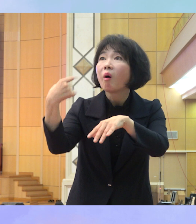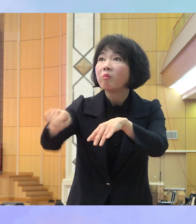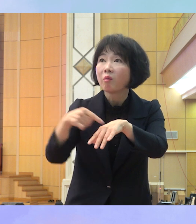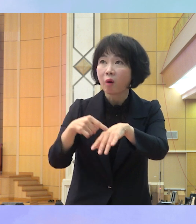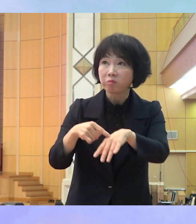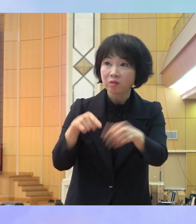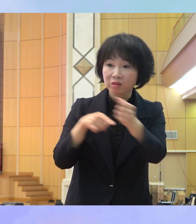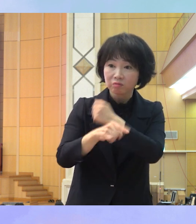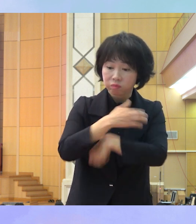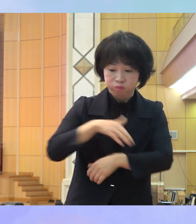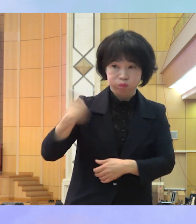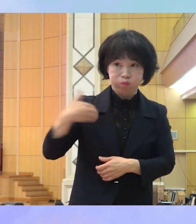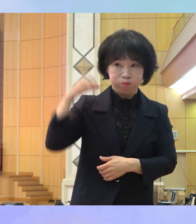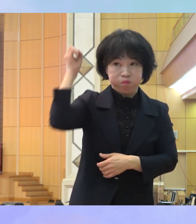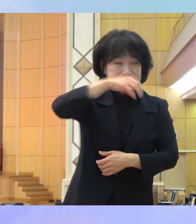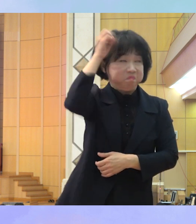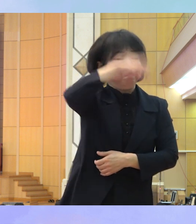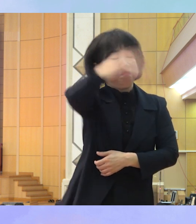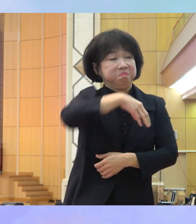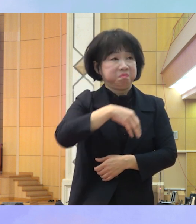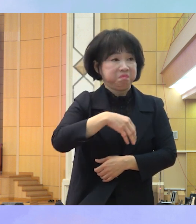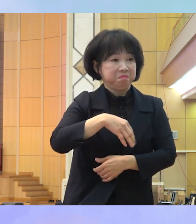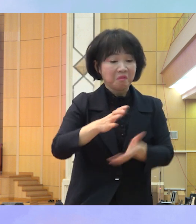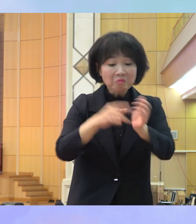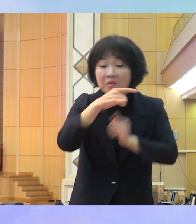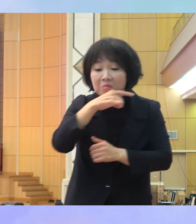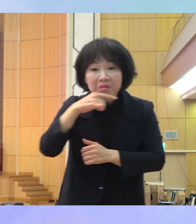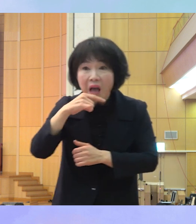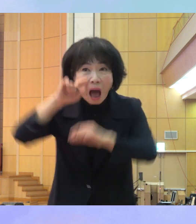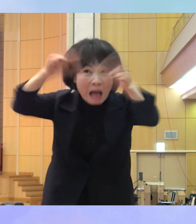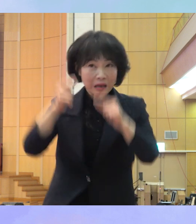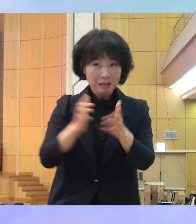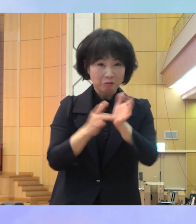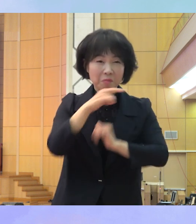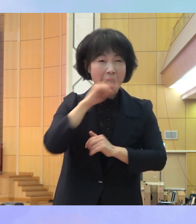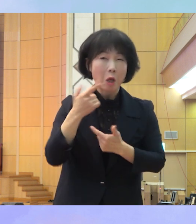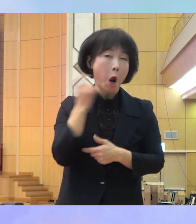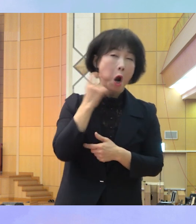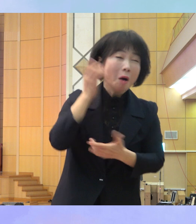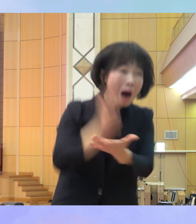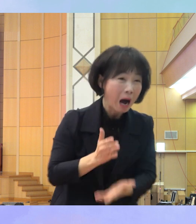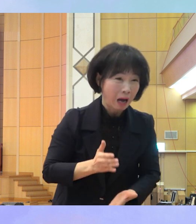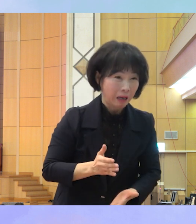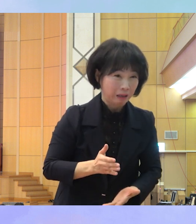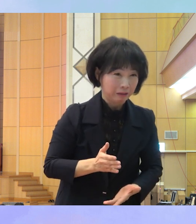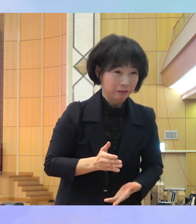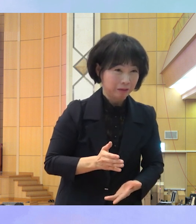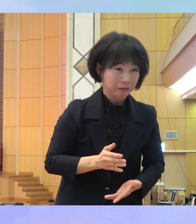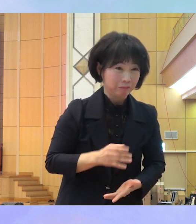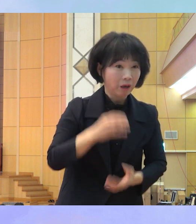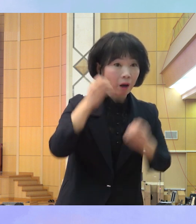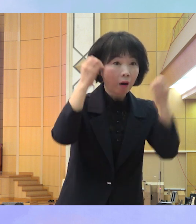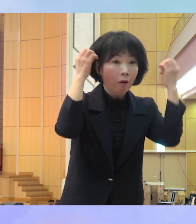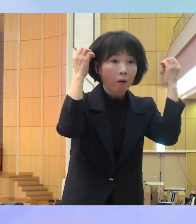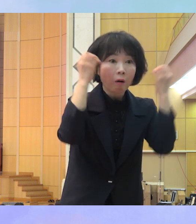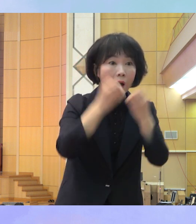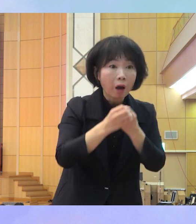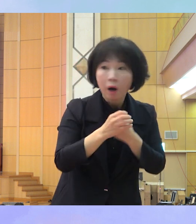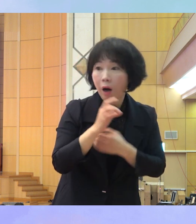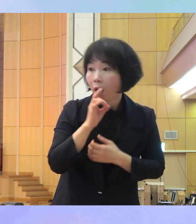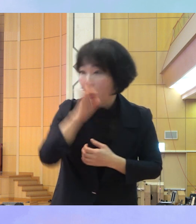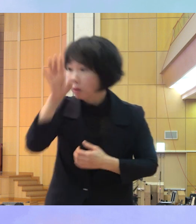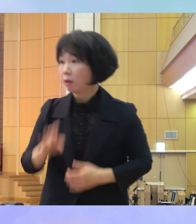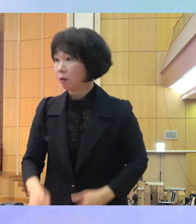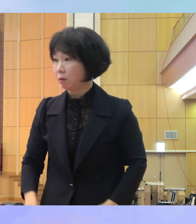그렇게 그 의미를 알지 못하고 믿어지지 아니하면 성찬 안 받아도 돼. 괜히 받으면